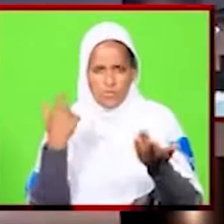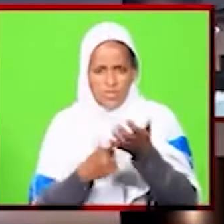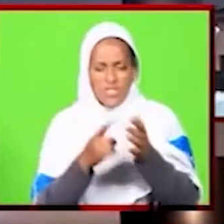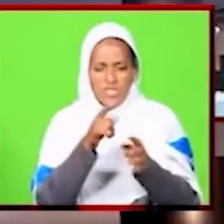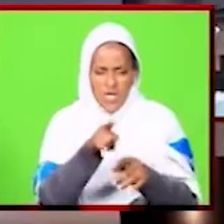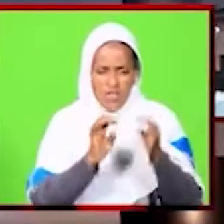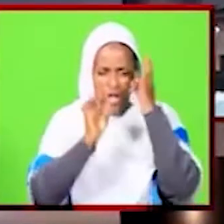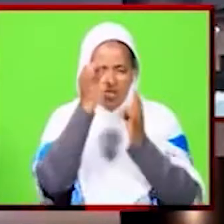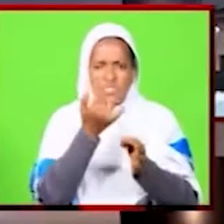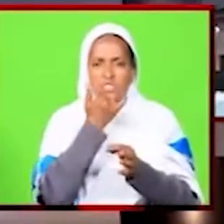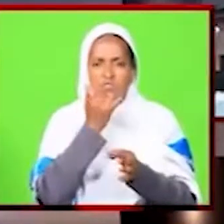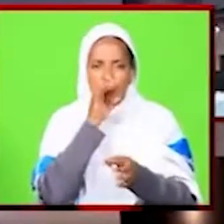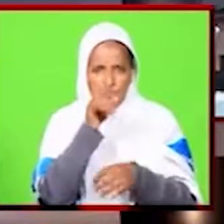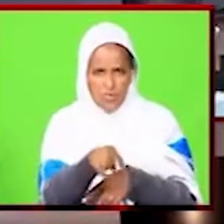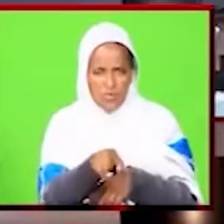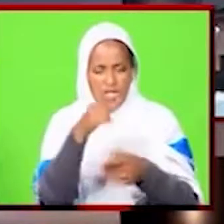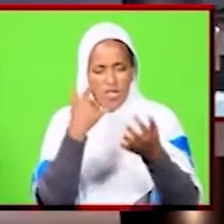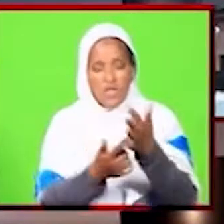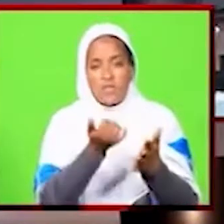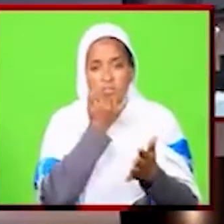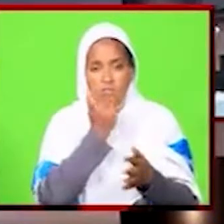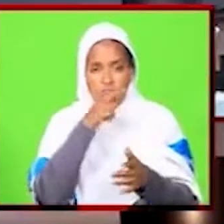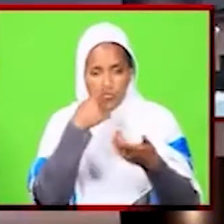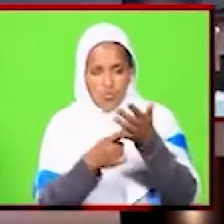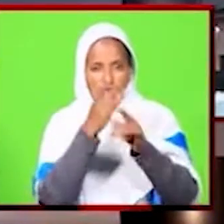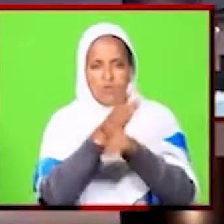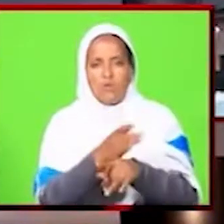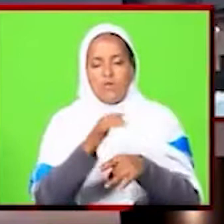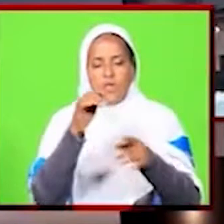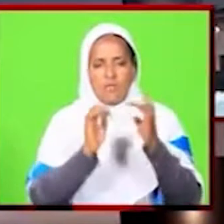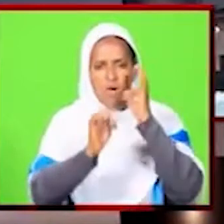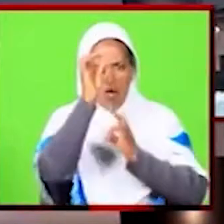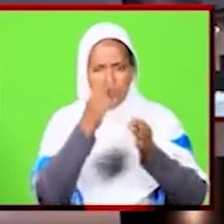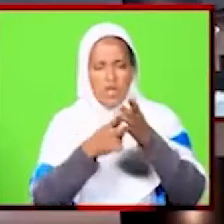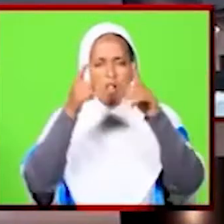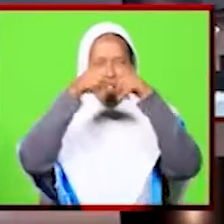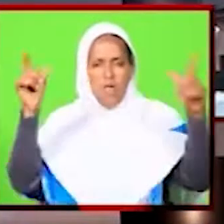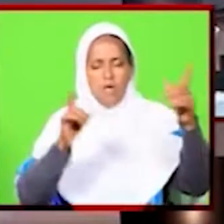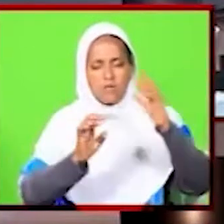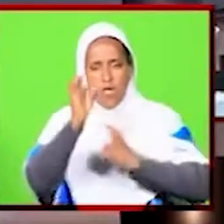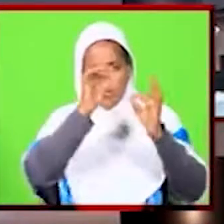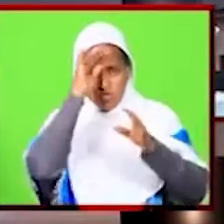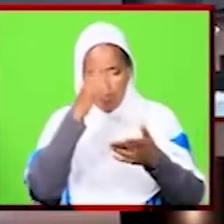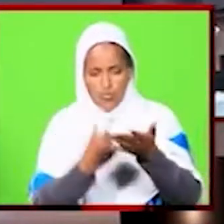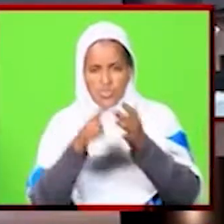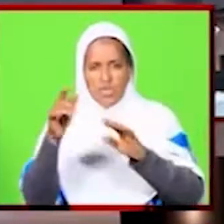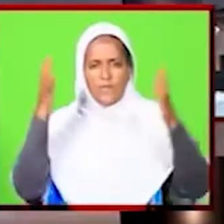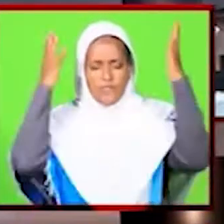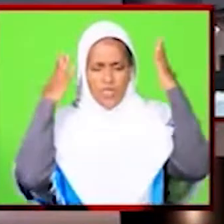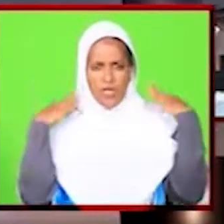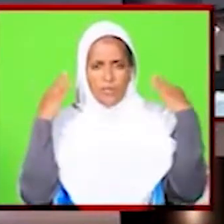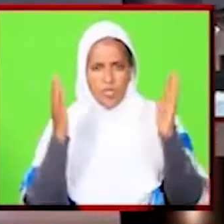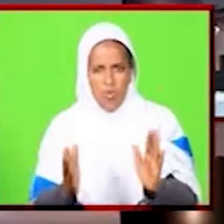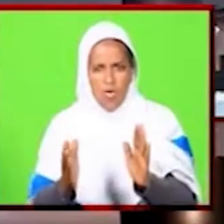ወይንን አይጠጡም ነበረ። ስለዚህ ይህ ታሪክ ስህተት ነው የሚሉ ሰዎች ነበሩ። ይህ ስህተት ነው የሚሉት በተለይ ሄሮድቱስና ፕሉታርክ